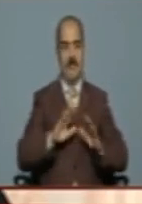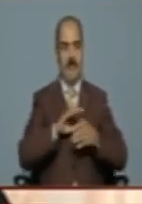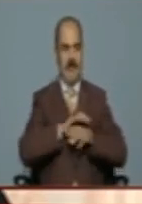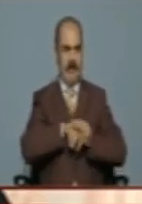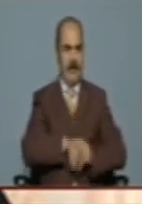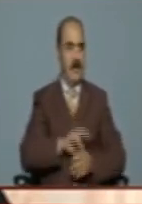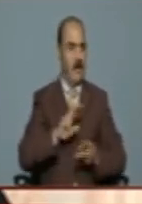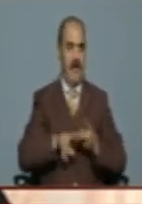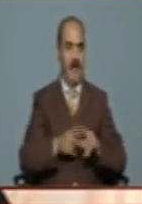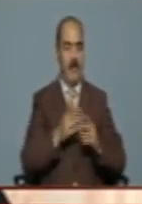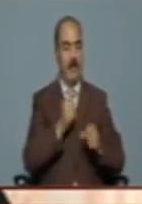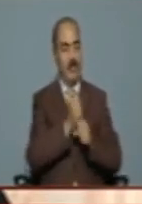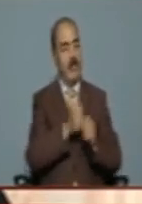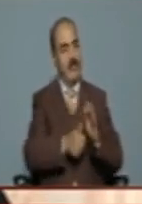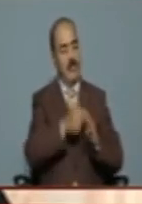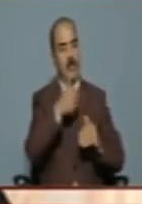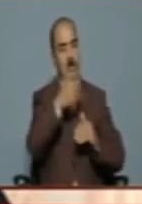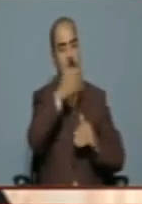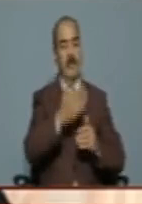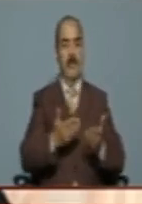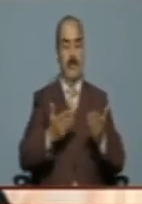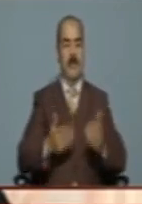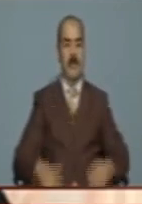وفقكم الله فيما هو قادم.